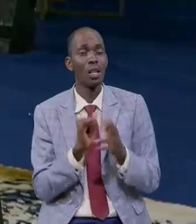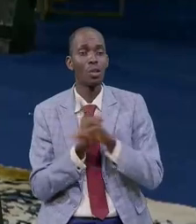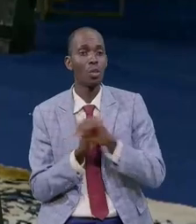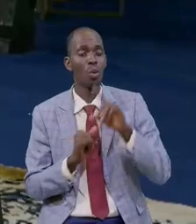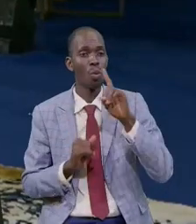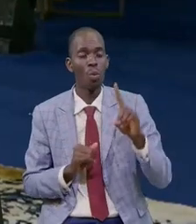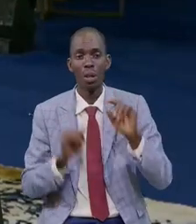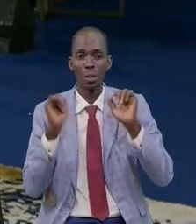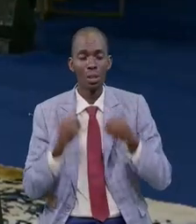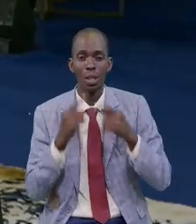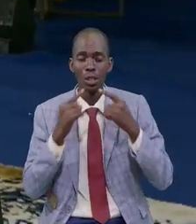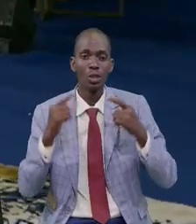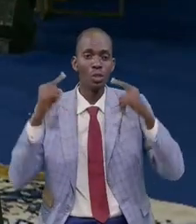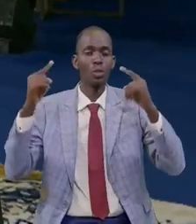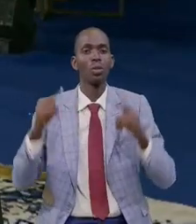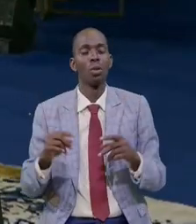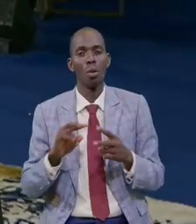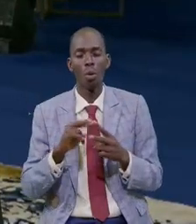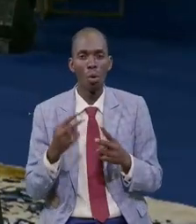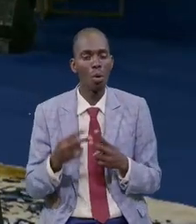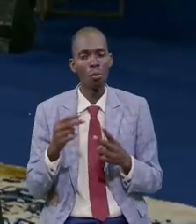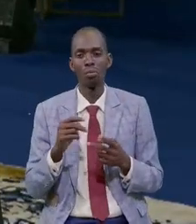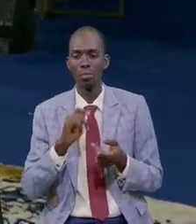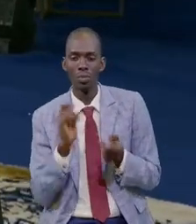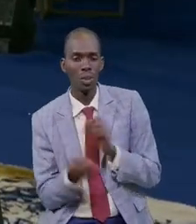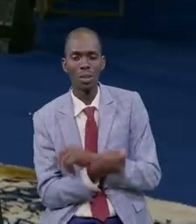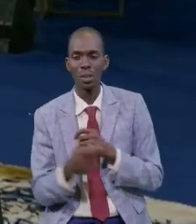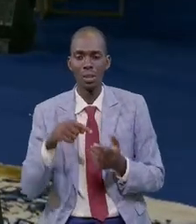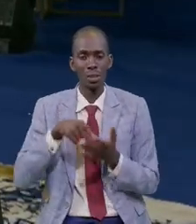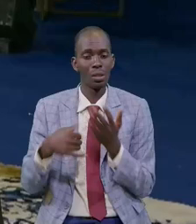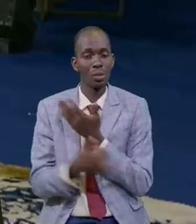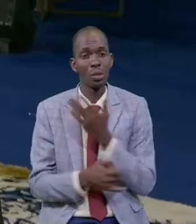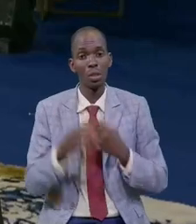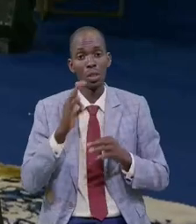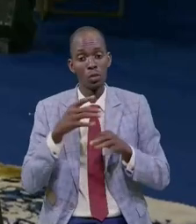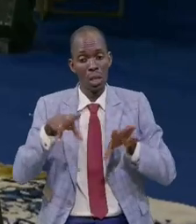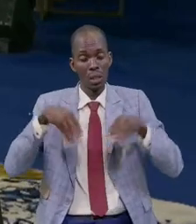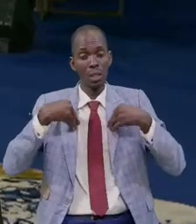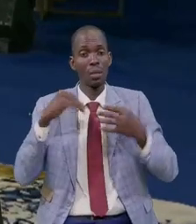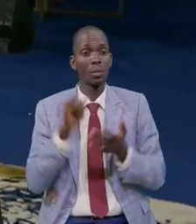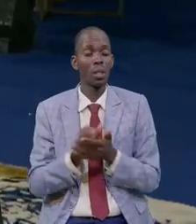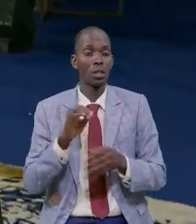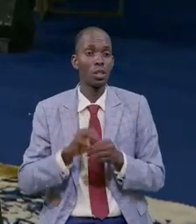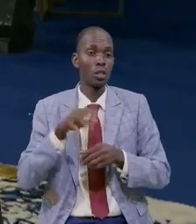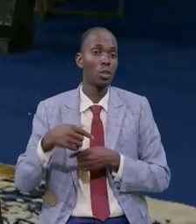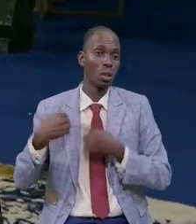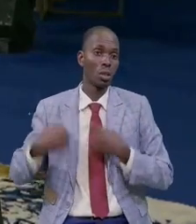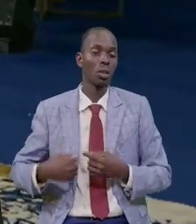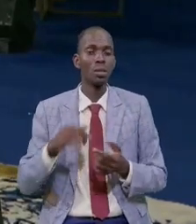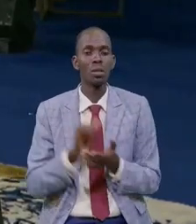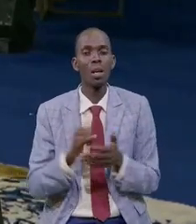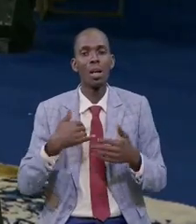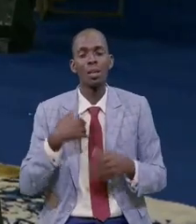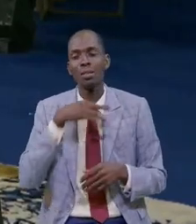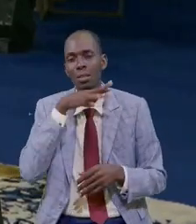ne peut changer le pays si tu acceptes ça dans ton cœur ça va te